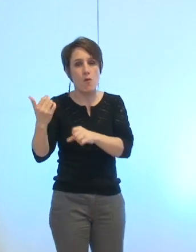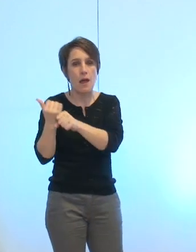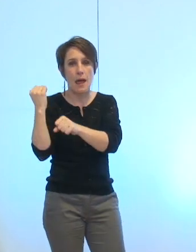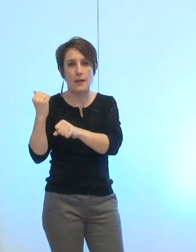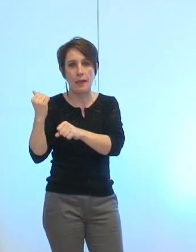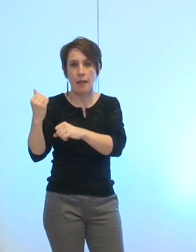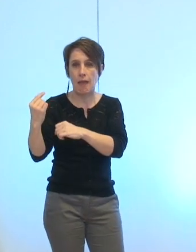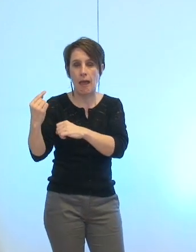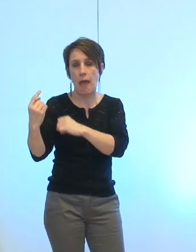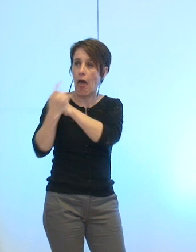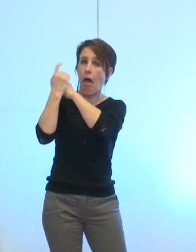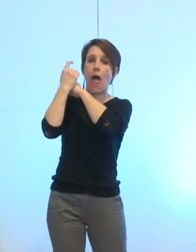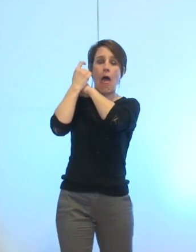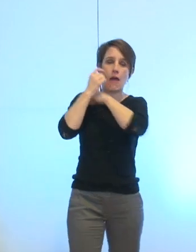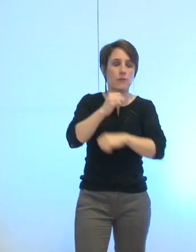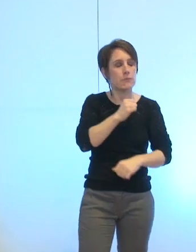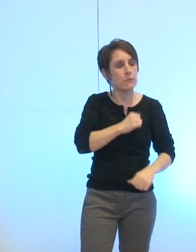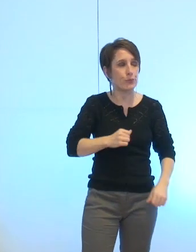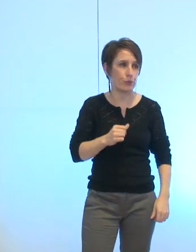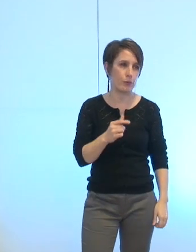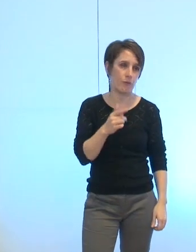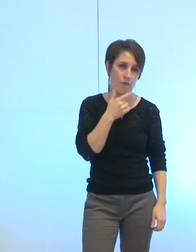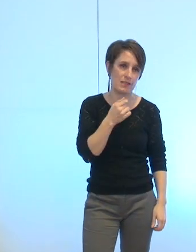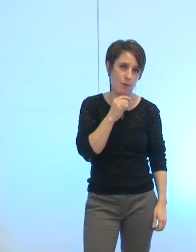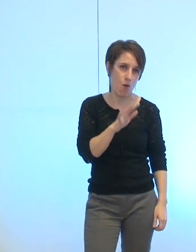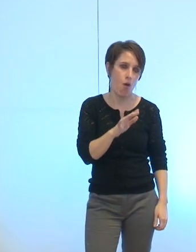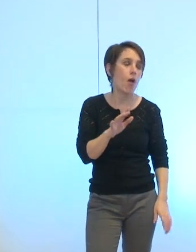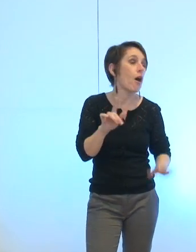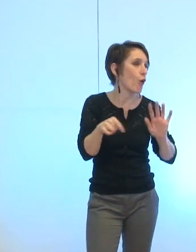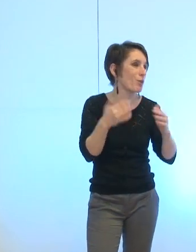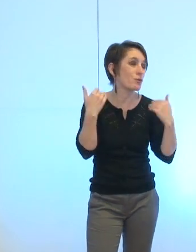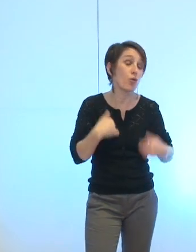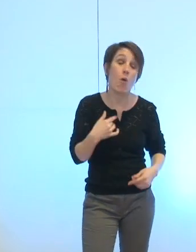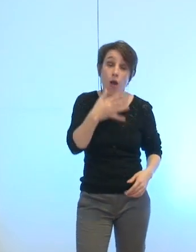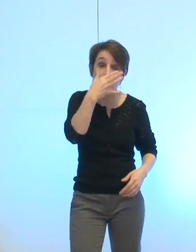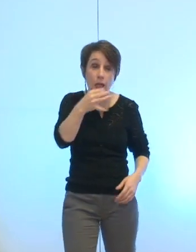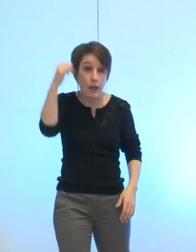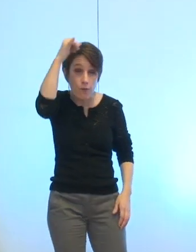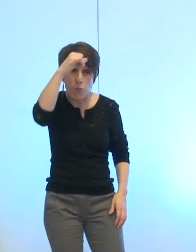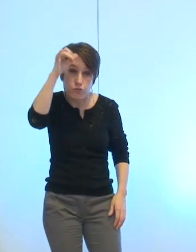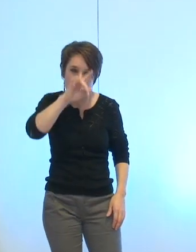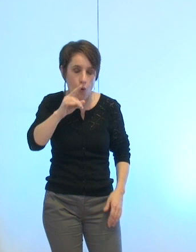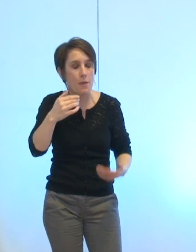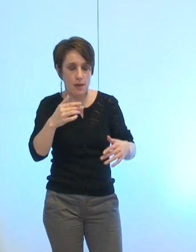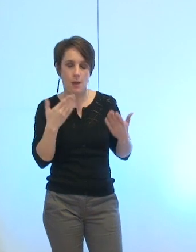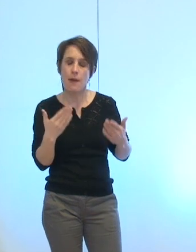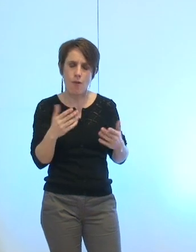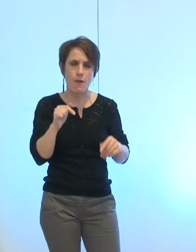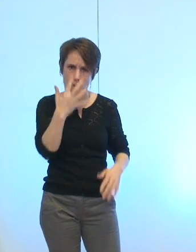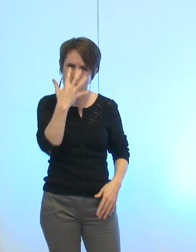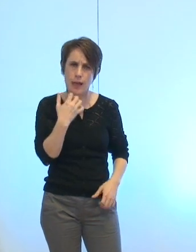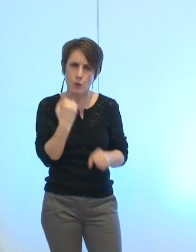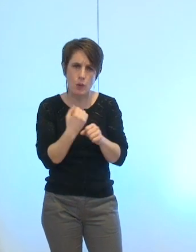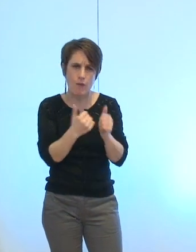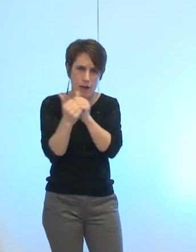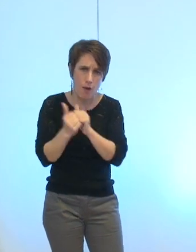c'est la règle du jeu vous n'avez pas à faire à un perdre de l'année mais je pense que maintenant il faut regarder sérieusement la suite et c'est